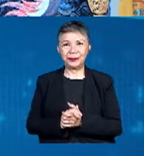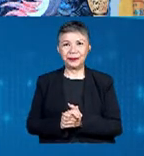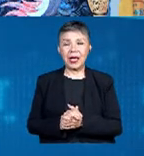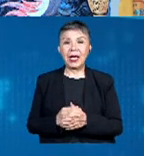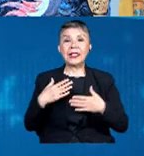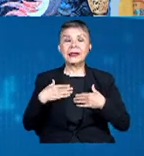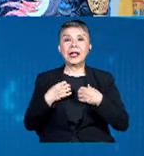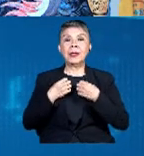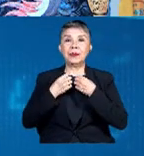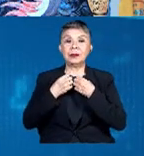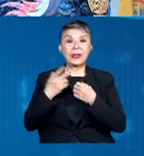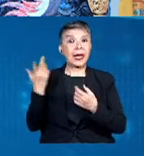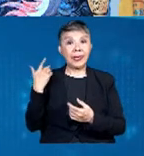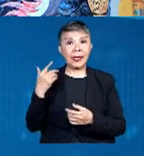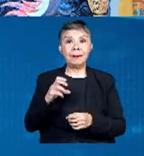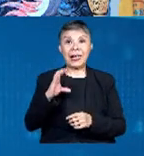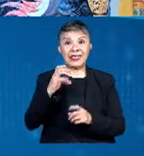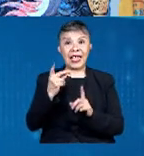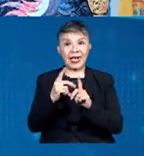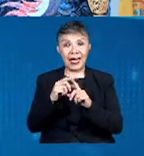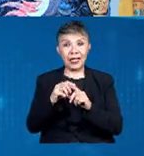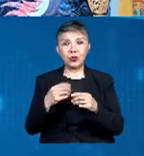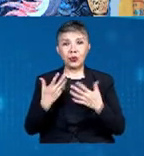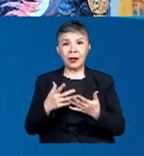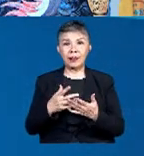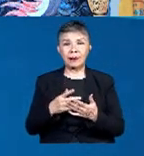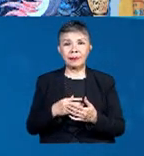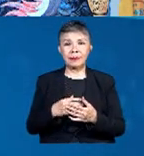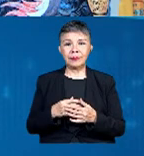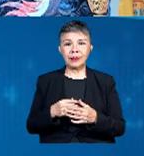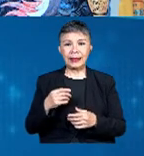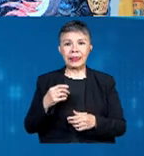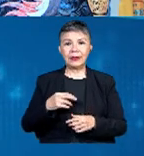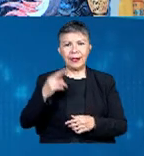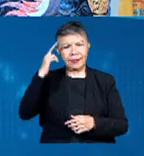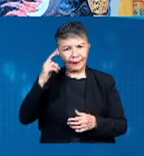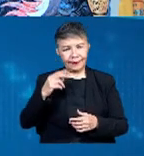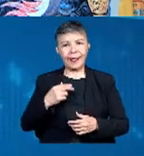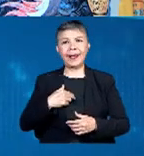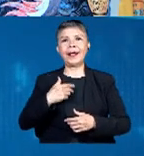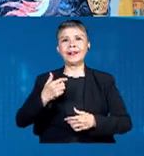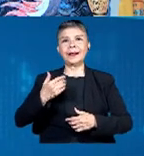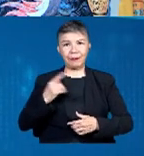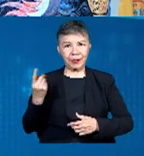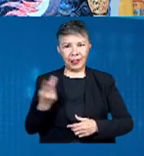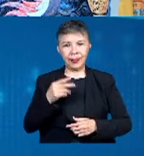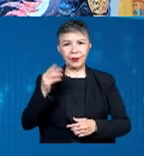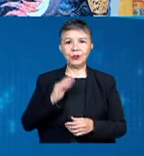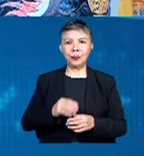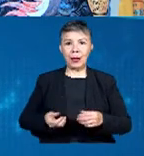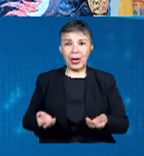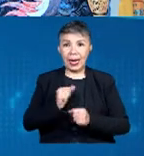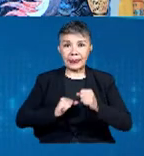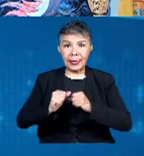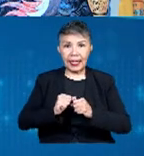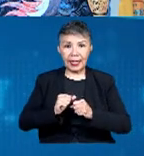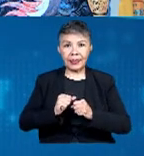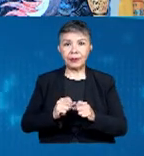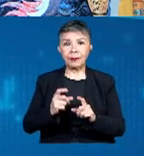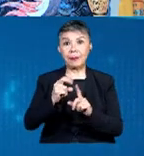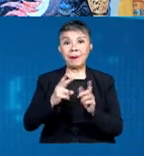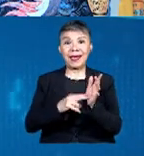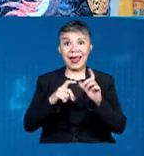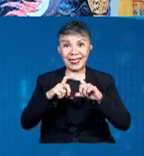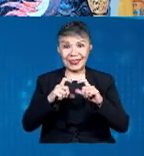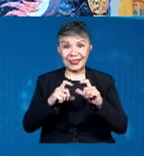Apa yang disampaikan oleh Pak Chandra, itulah tekad kami untuk melaksanakan Peparnas ini, karena tidak ada bedanya